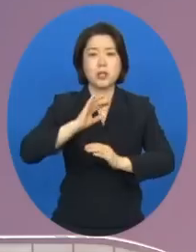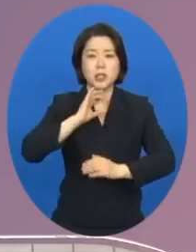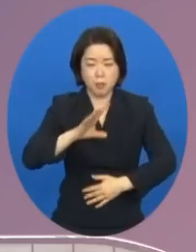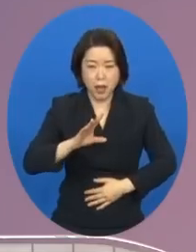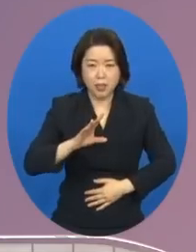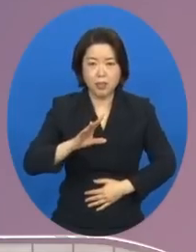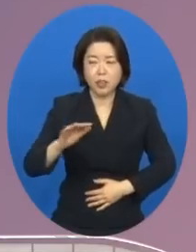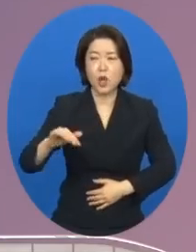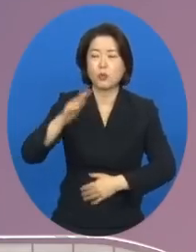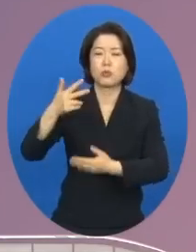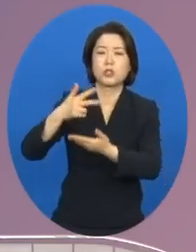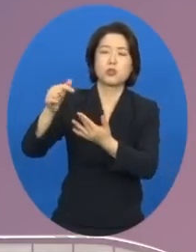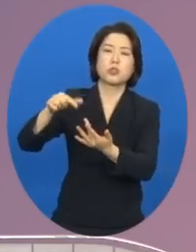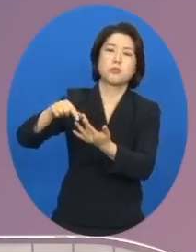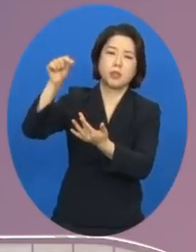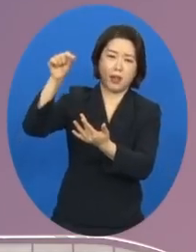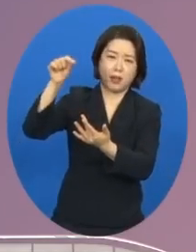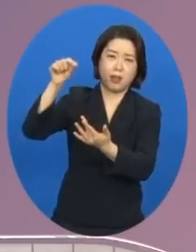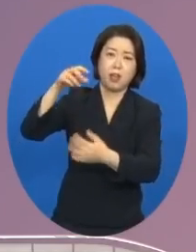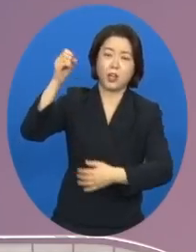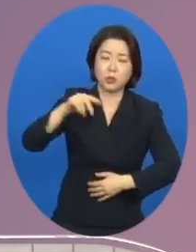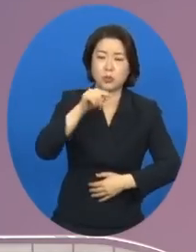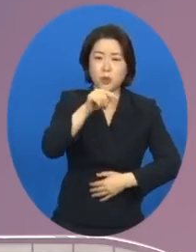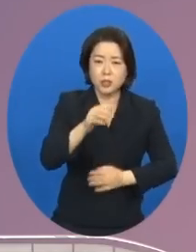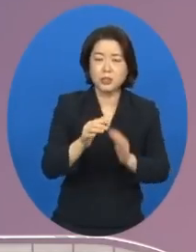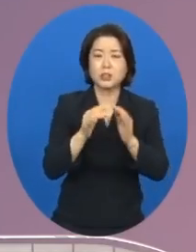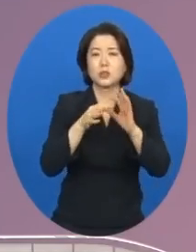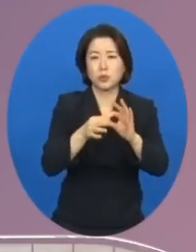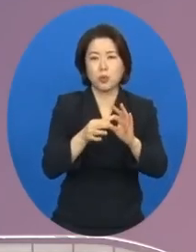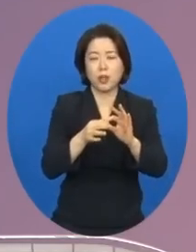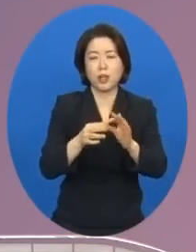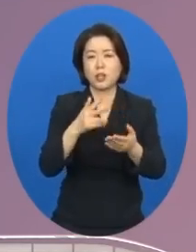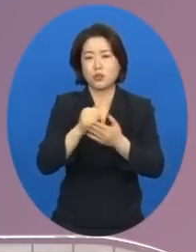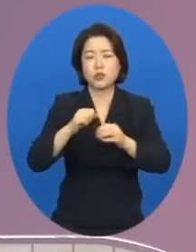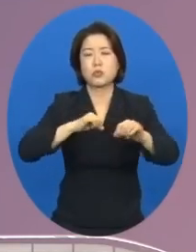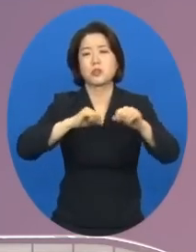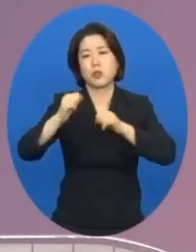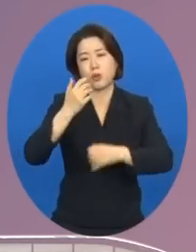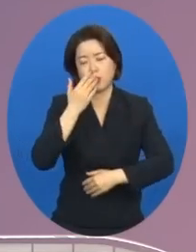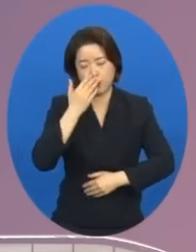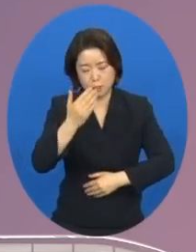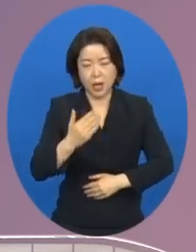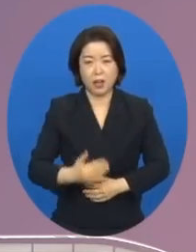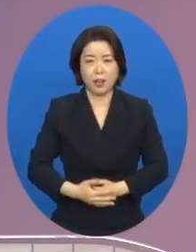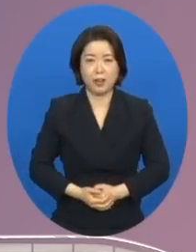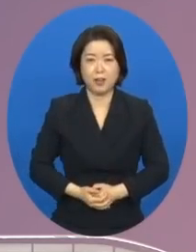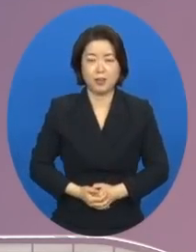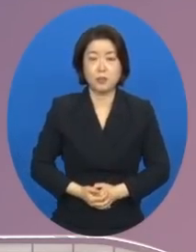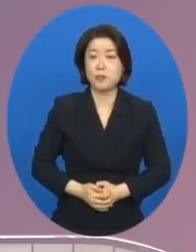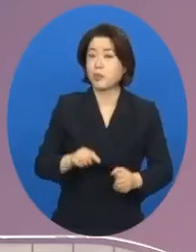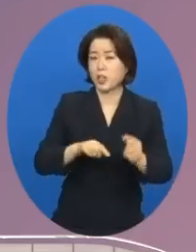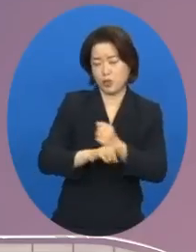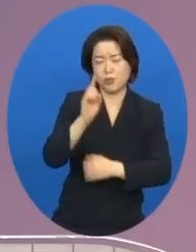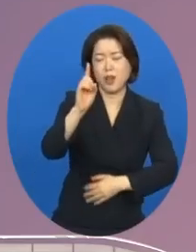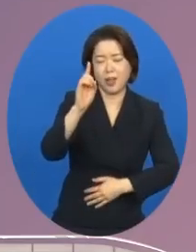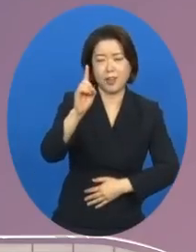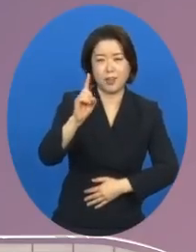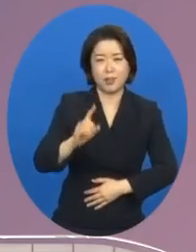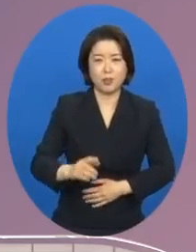우리 주님이 택하시고 그리고 그를 통하여 주님이 역사하실 수 있습니다. 이유는